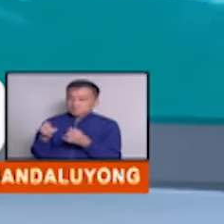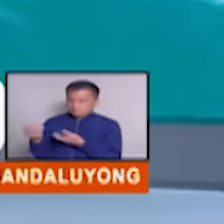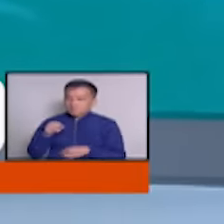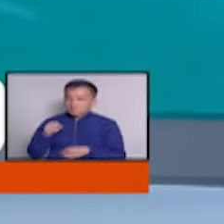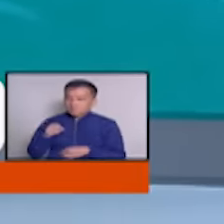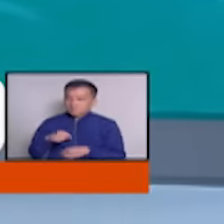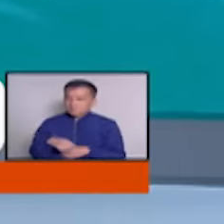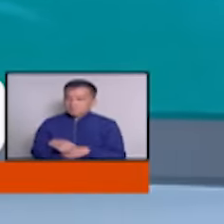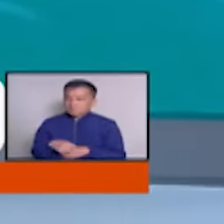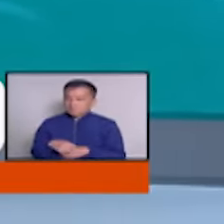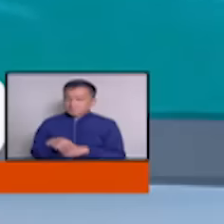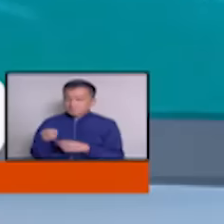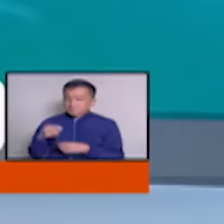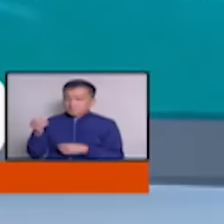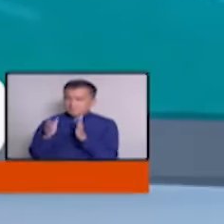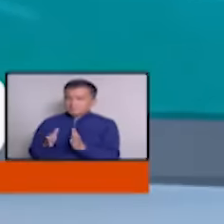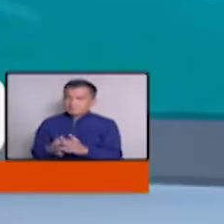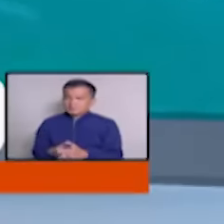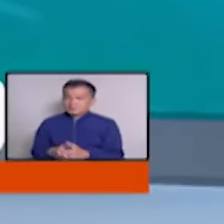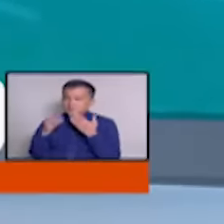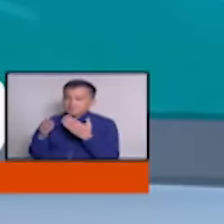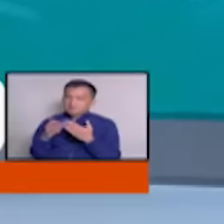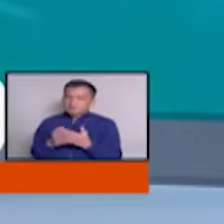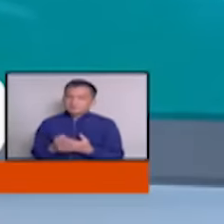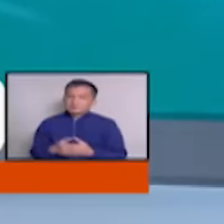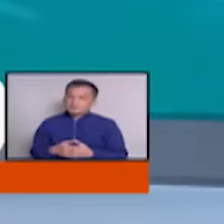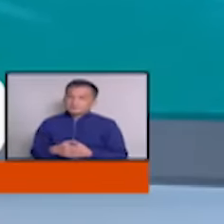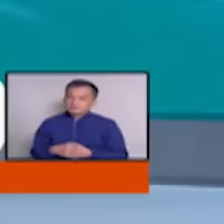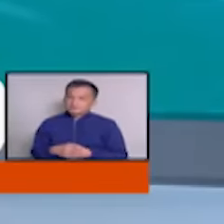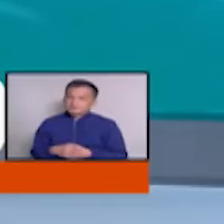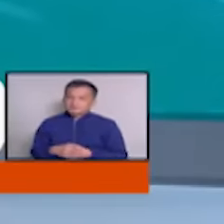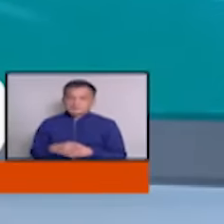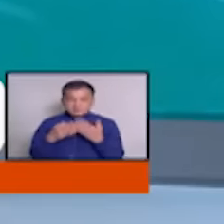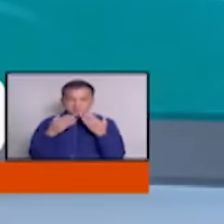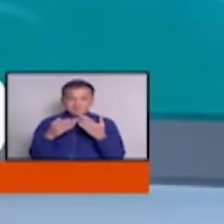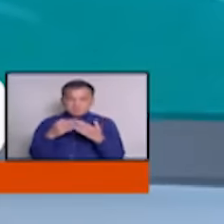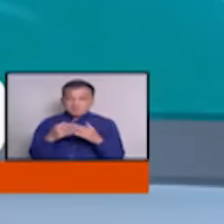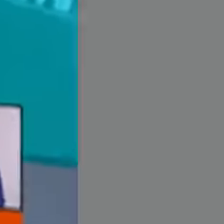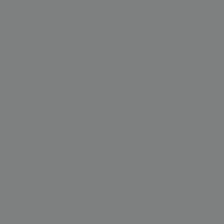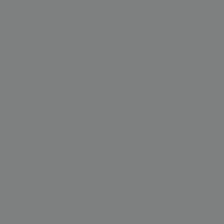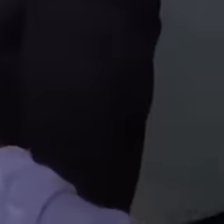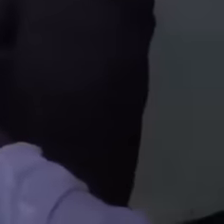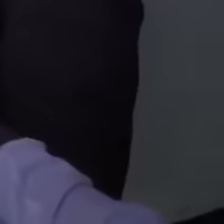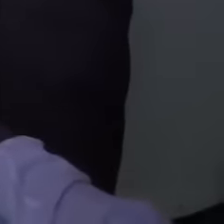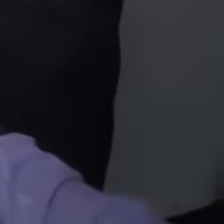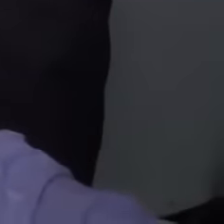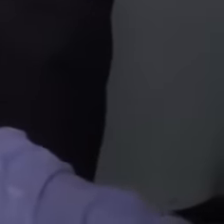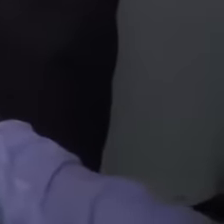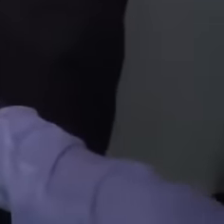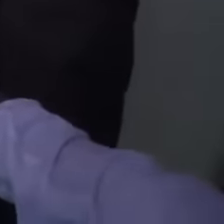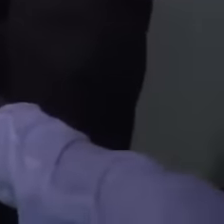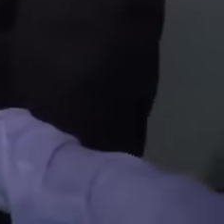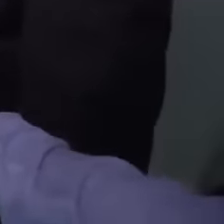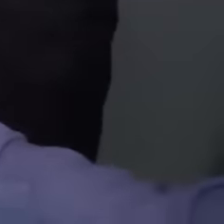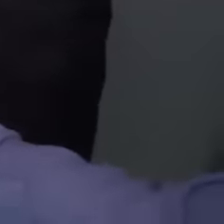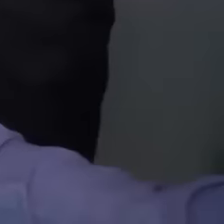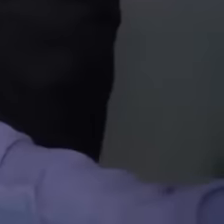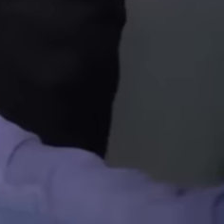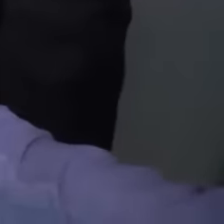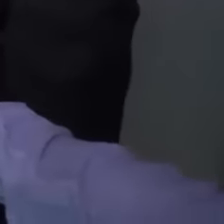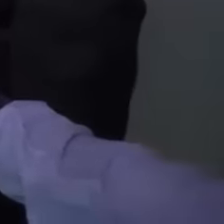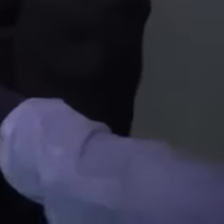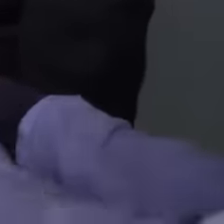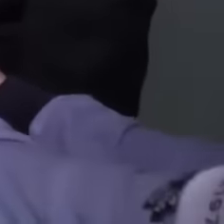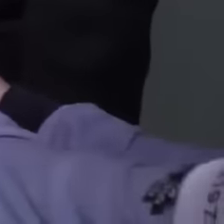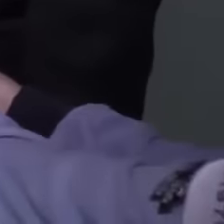akin sa Lunes. Ibigyan ko siya ng lawyer. Okay? Salamat po. Thank you, Idol. Undersecretary Martin Dinyo, sir. Thank you po. Yung ginawa po sa inyo ito, matindi ho ito.